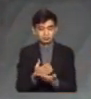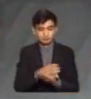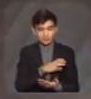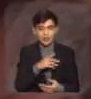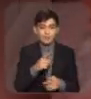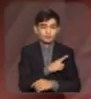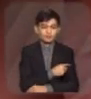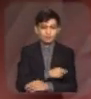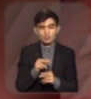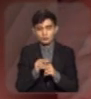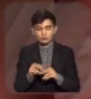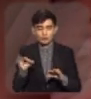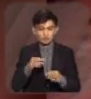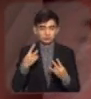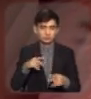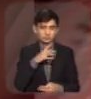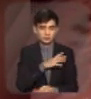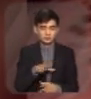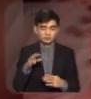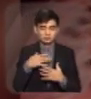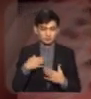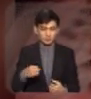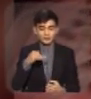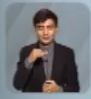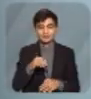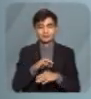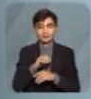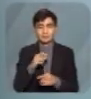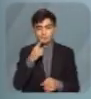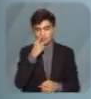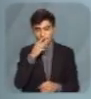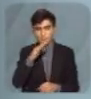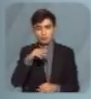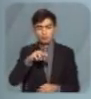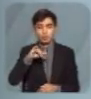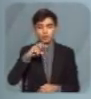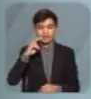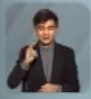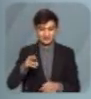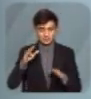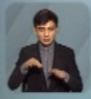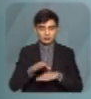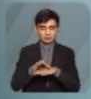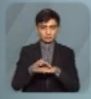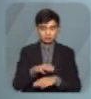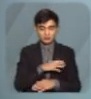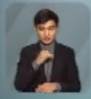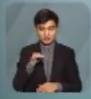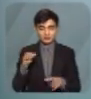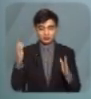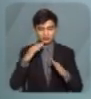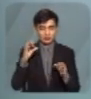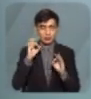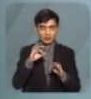им не понадобилась. Людей доставили в ближайшие населенные пункты. Автомобили отбуксировали на очищенные участки. Синоптики говорят,